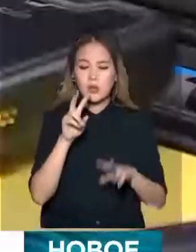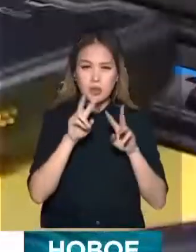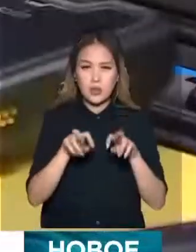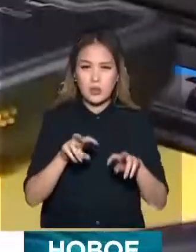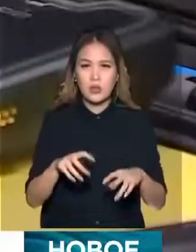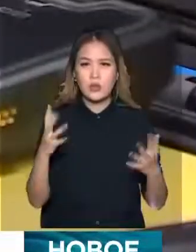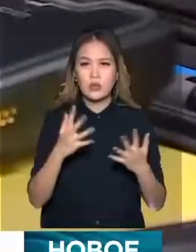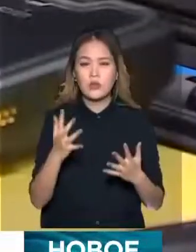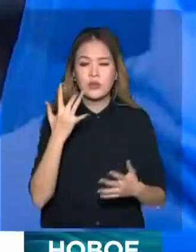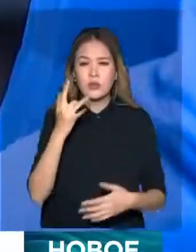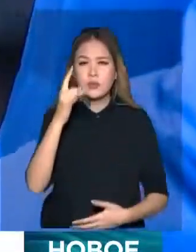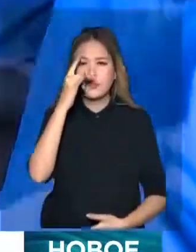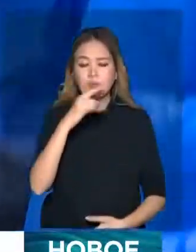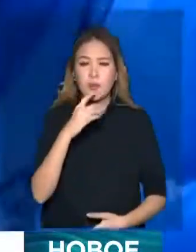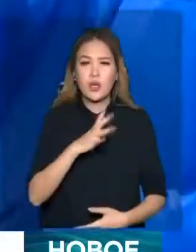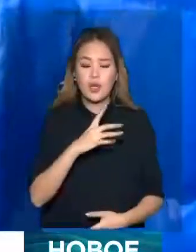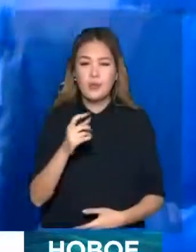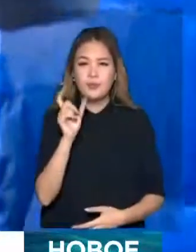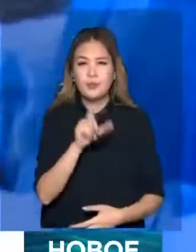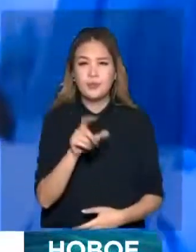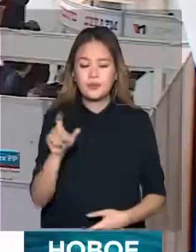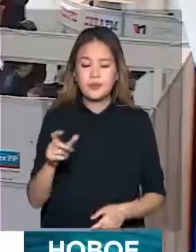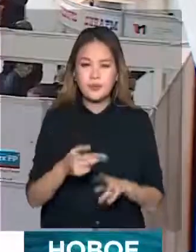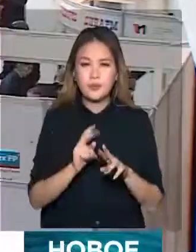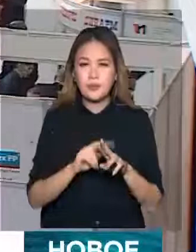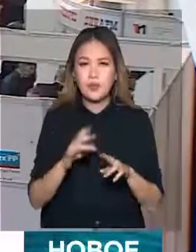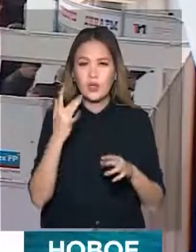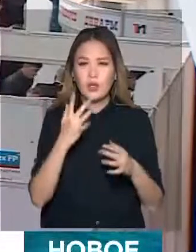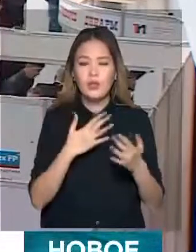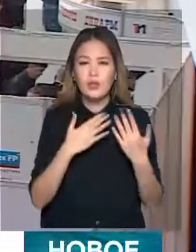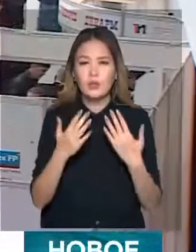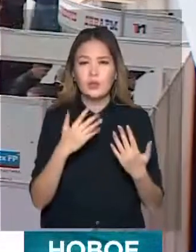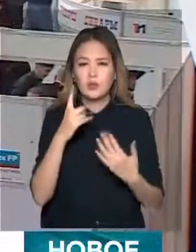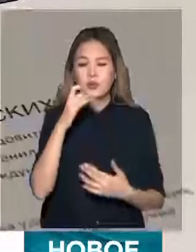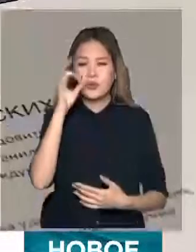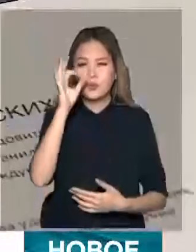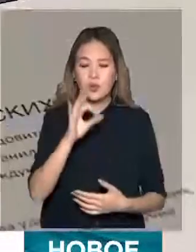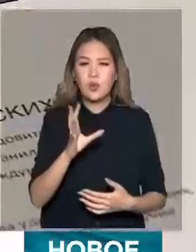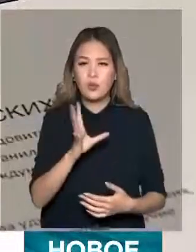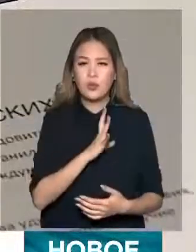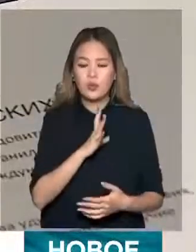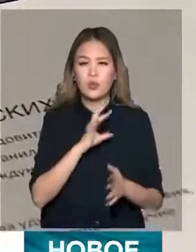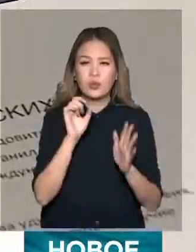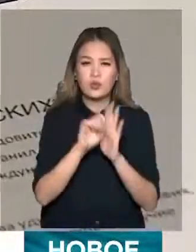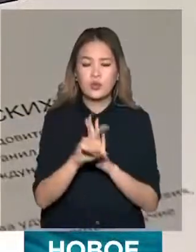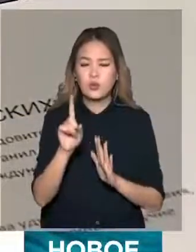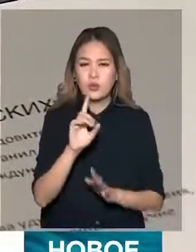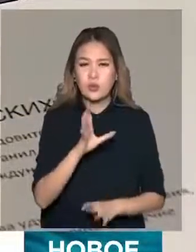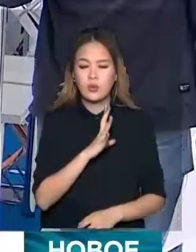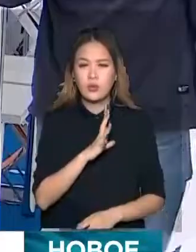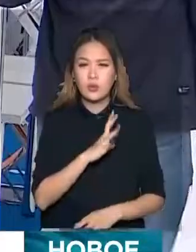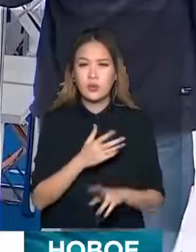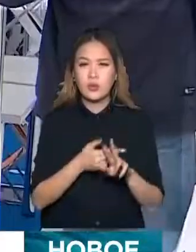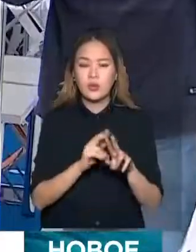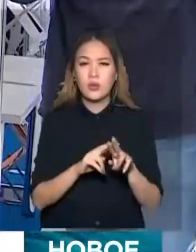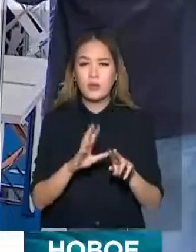который уже используется казахстанской армией, а также оборудование для бесконтактного 100% уничтожения опасных веществ. Я был командиром